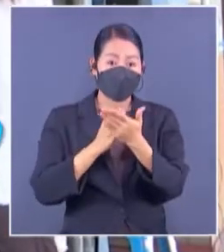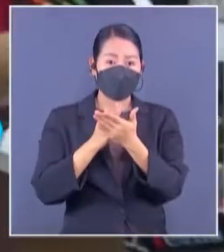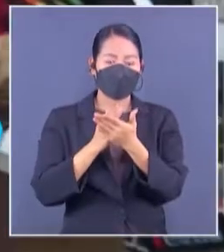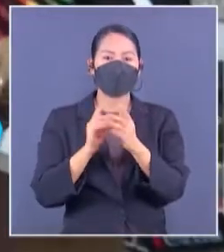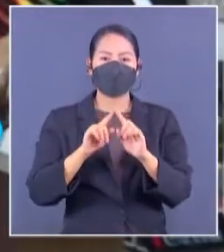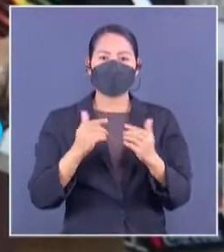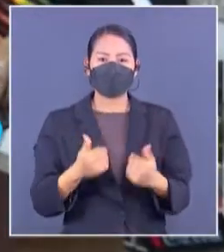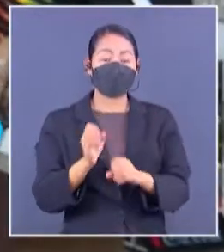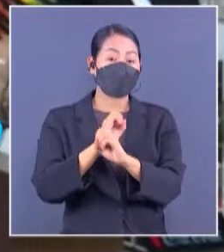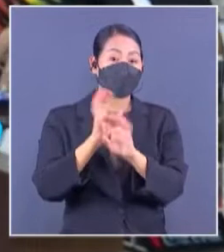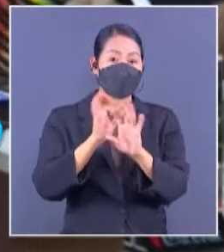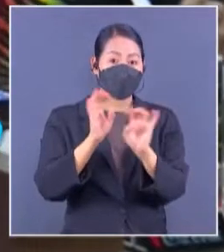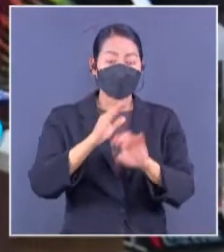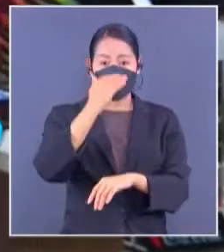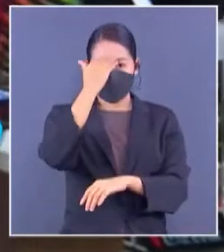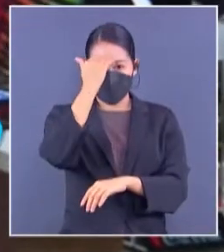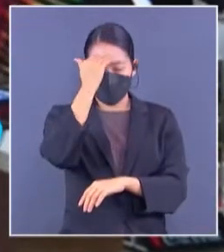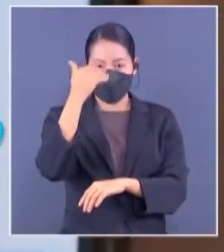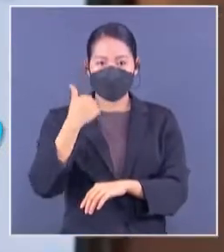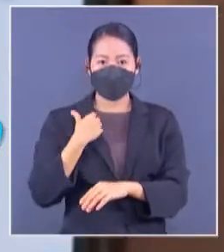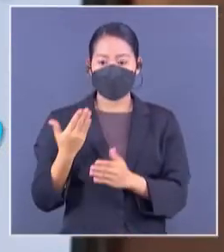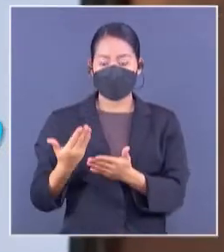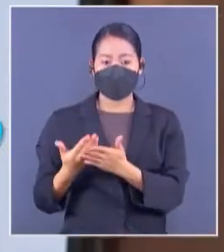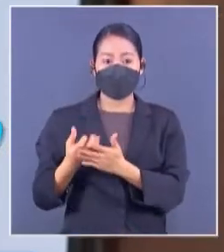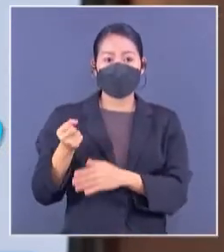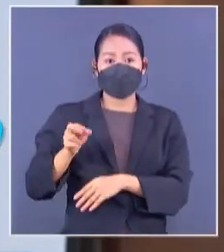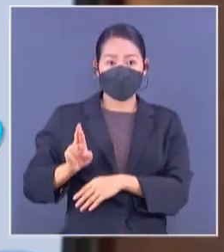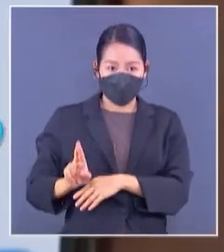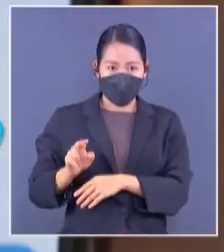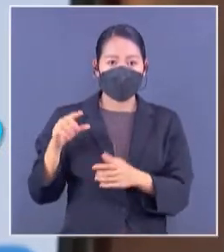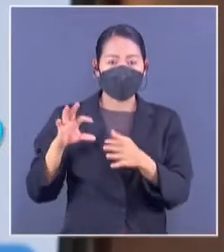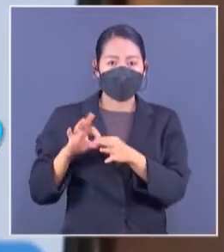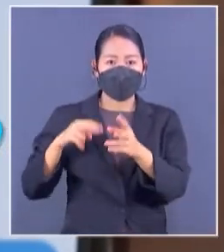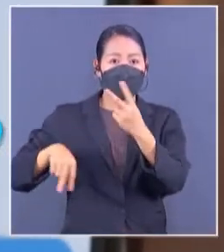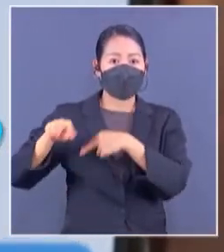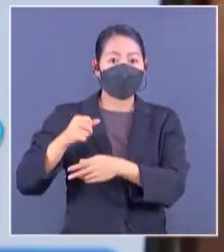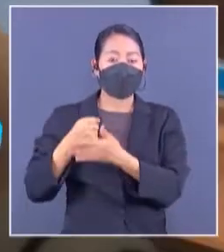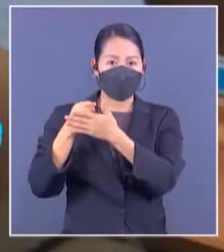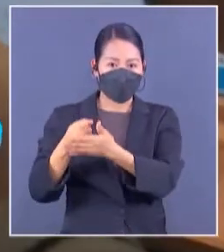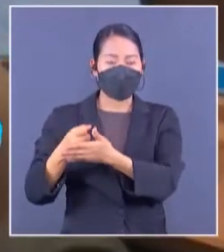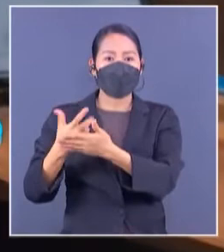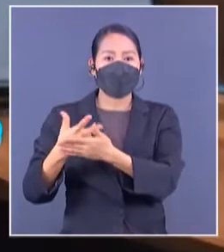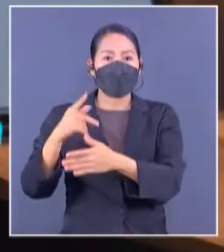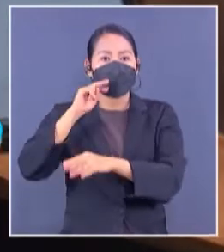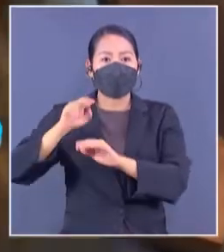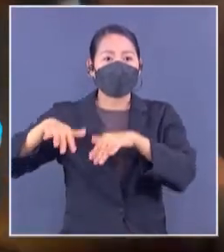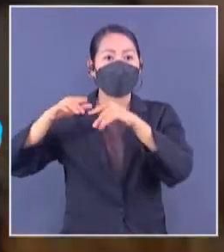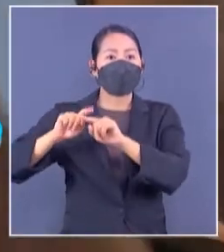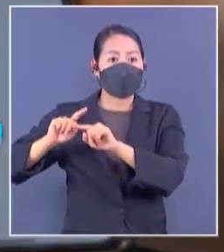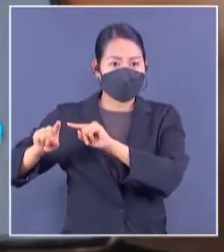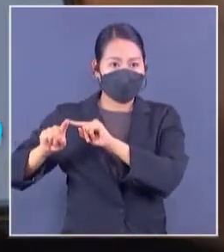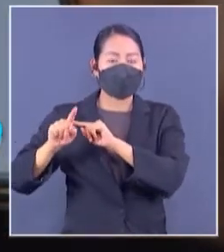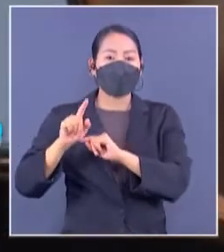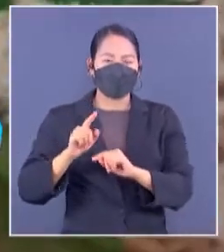างส่วนเพื่อการเยียวยาผู้ที่ได้รับผลกระทบในฤดูน้ำหลากด้วยอย่างไรก็ตามโครงการรอบนี้อาจจะไม่ได้ทุกกลุ่มเหมือนที่ผ่านมานะ